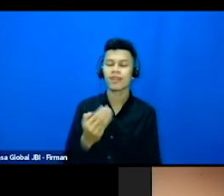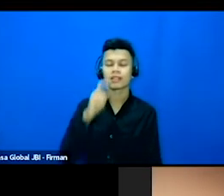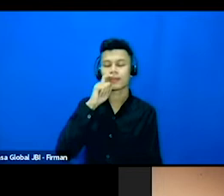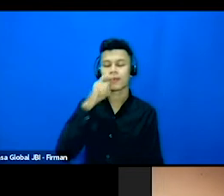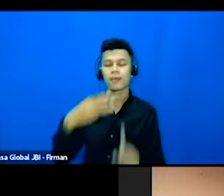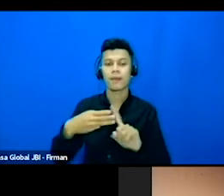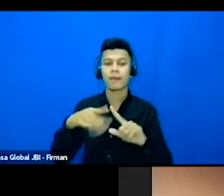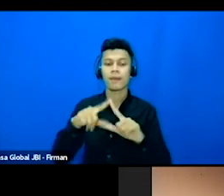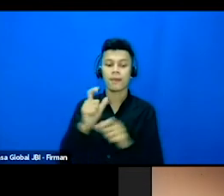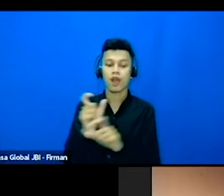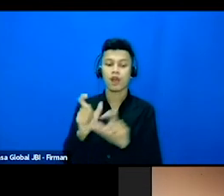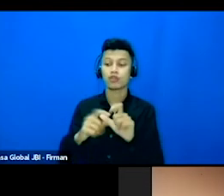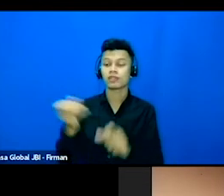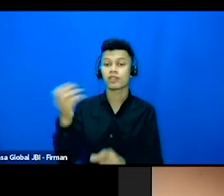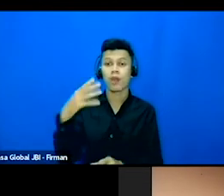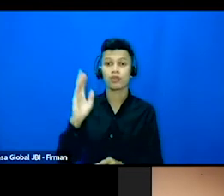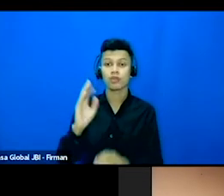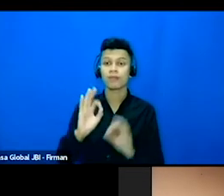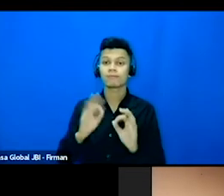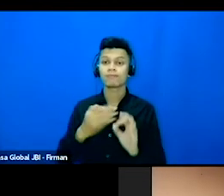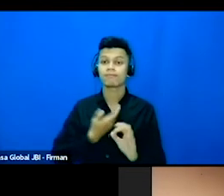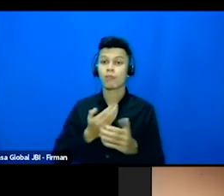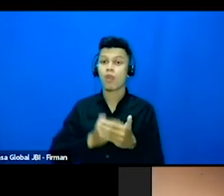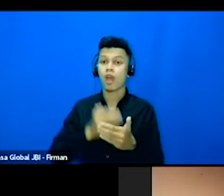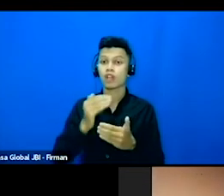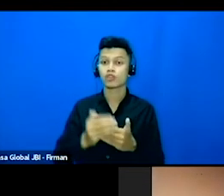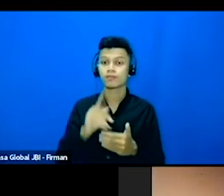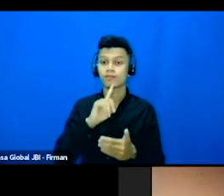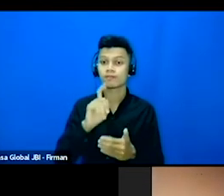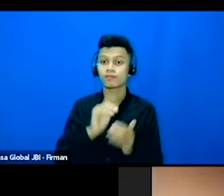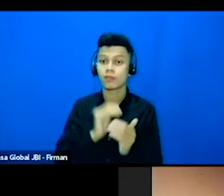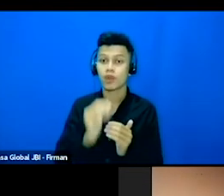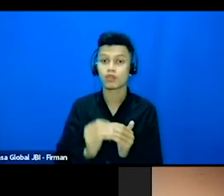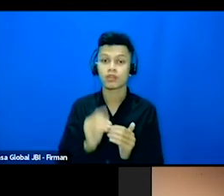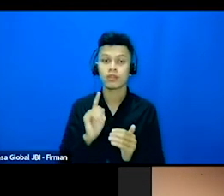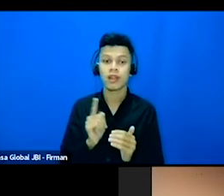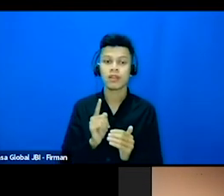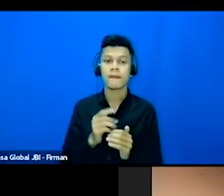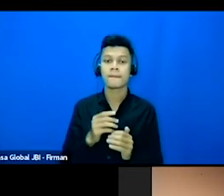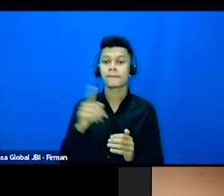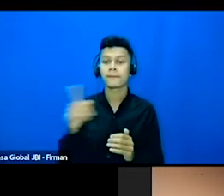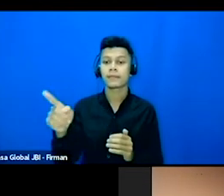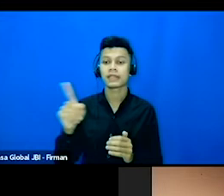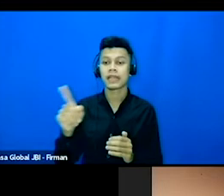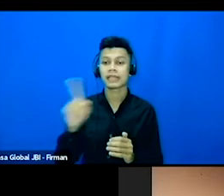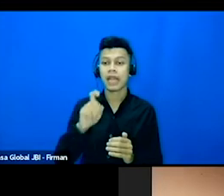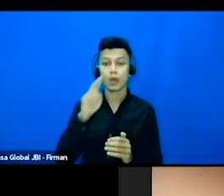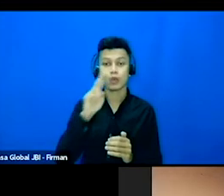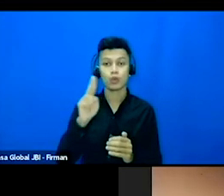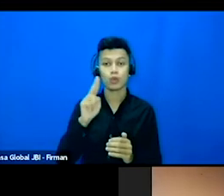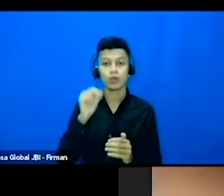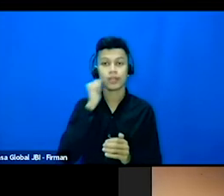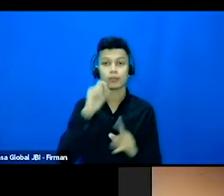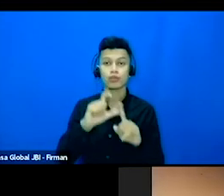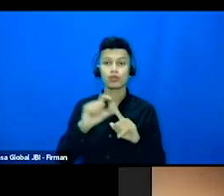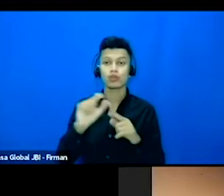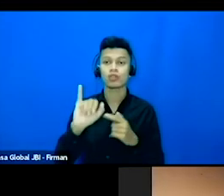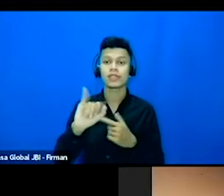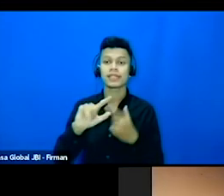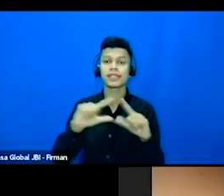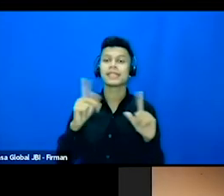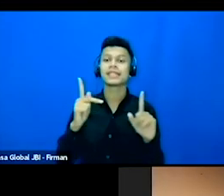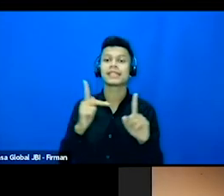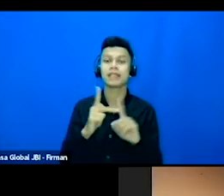bagus untuk jawabannya naikin saya izin lanjut ke pertanyaan berikutnya ada pertanyaan untuk ibu dia untuk pertanyaan kepada ibu